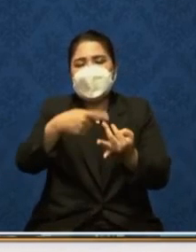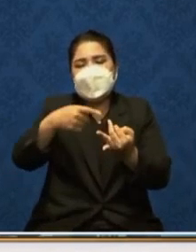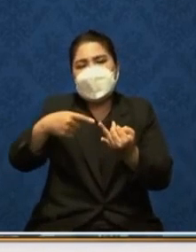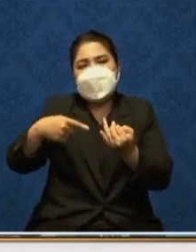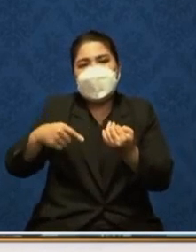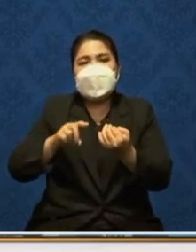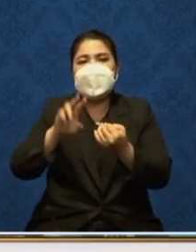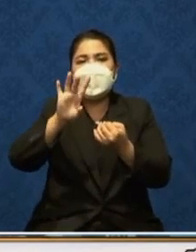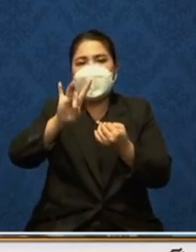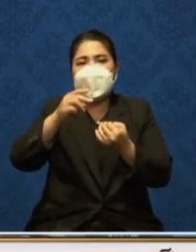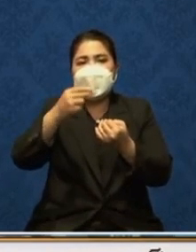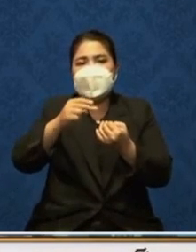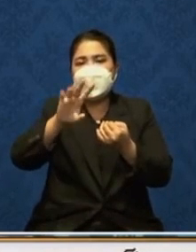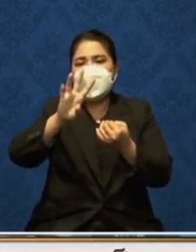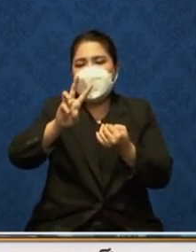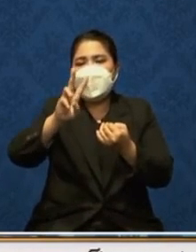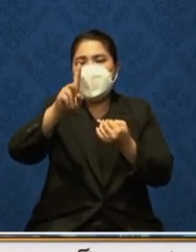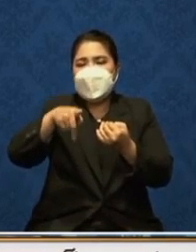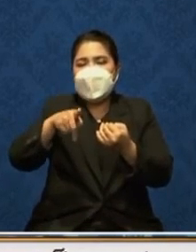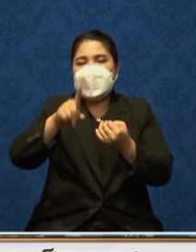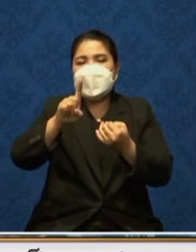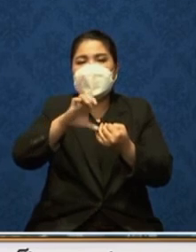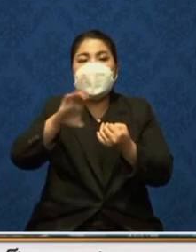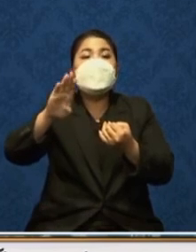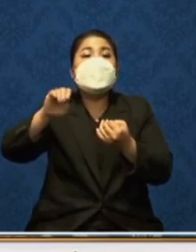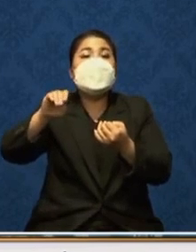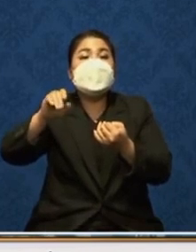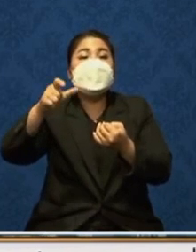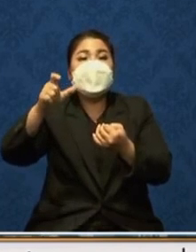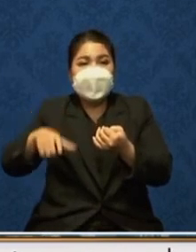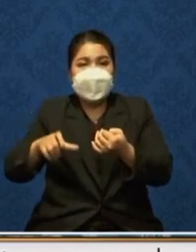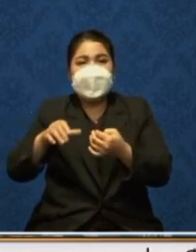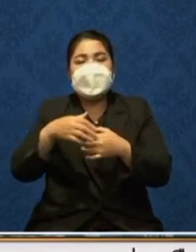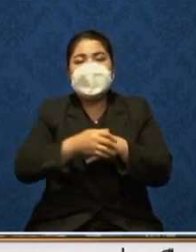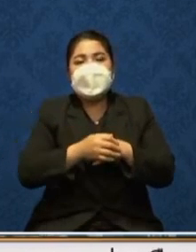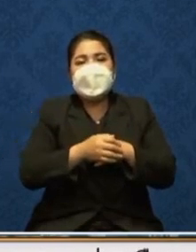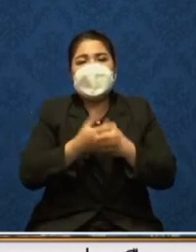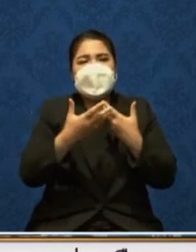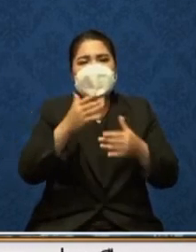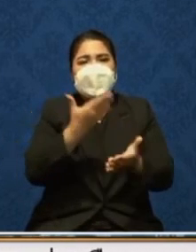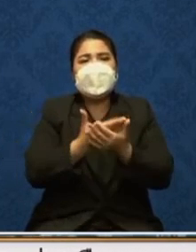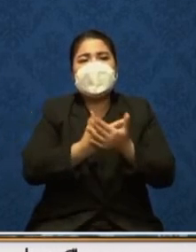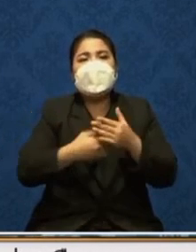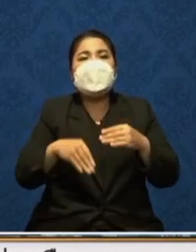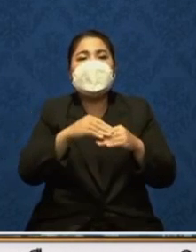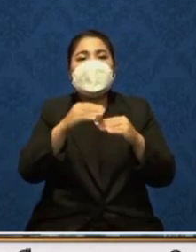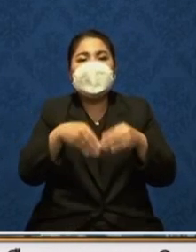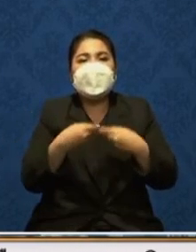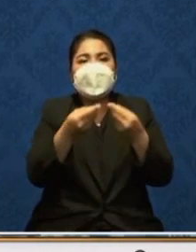วมา 86,140 บาทที่ท่านจะสรางนี่เพิ่มเป็อย่างน้อย